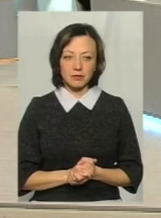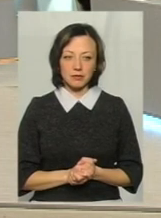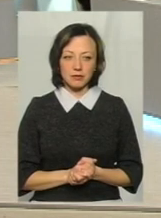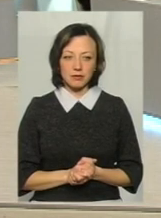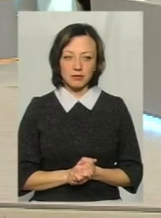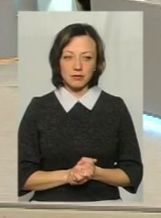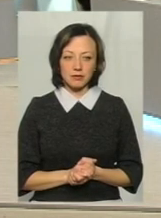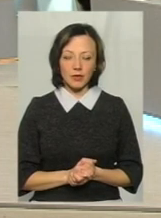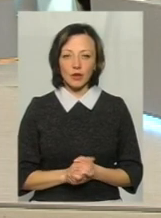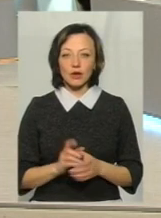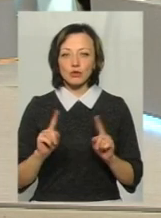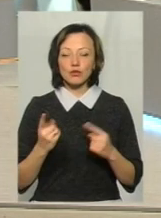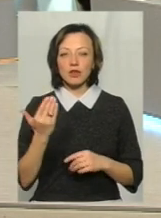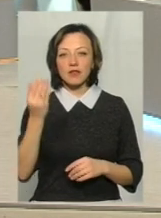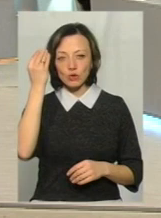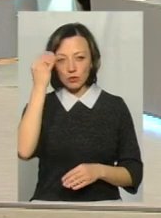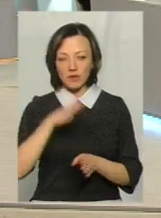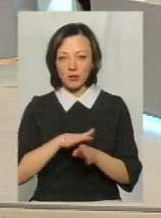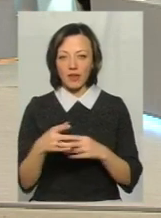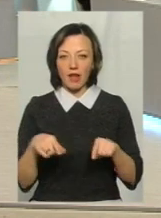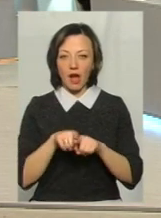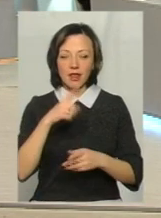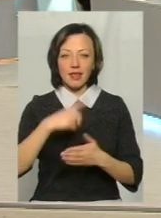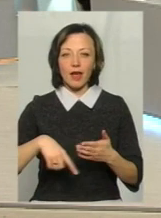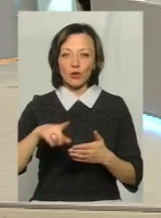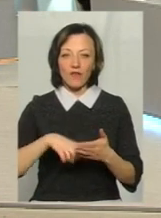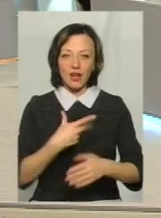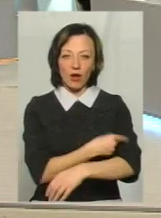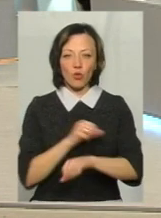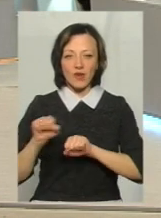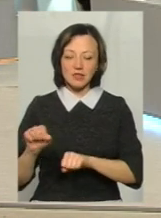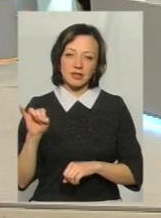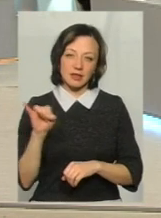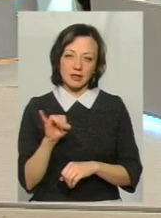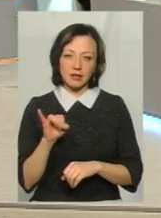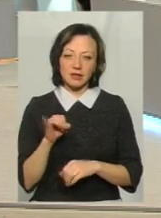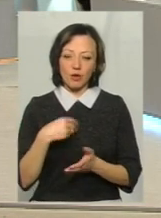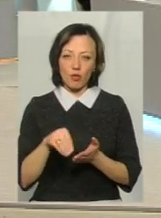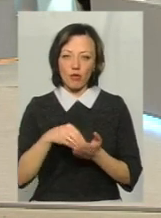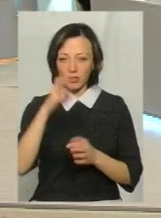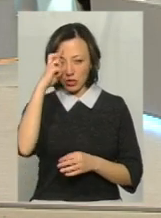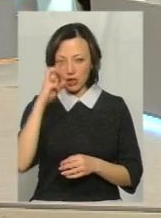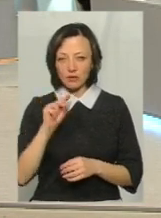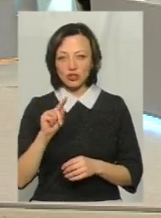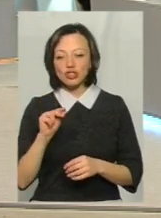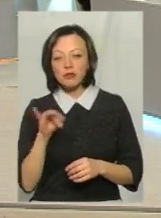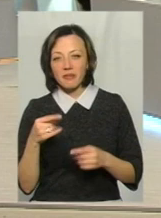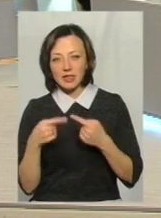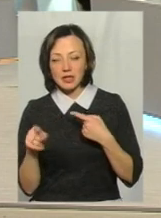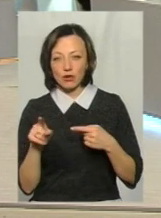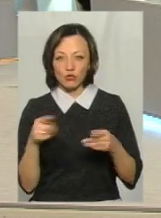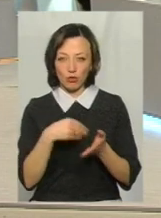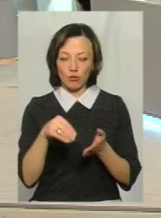Чому, на вашу думку, от відбувається от така недовіра до тих вакцин, які закуповує держава, і чим вони відрізняються від тих,